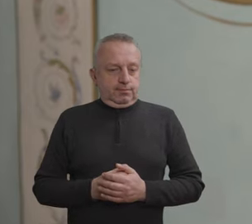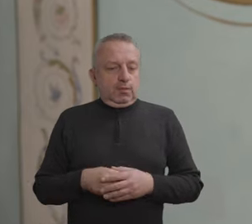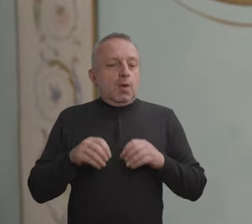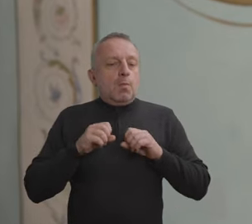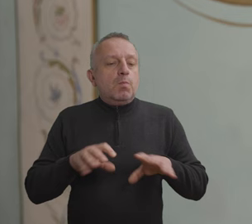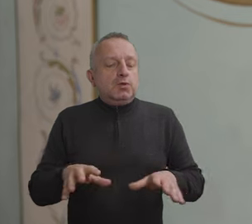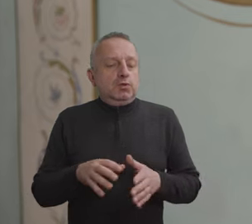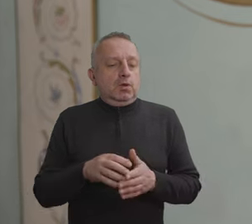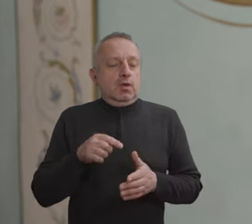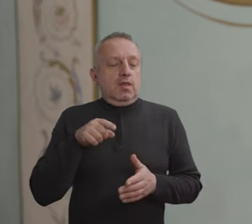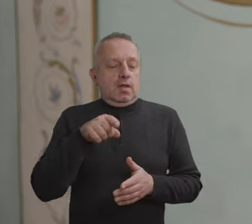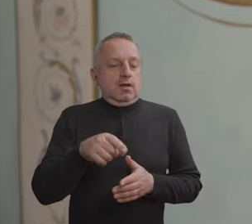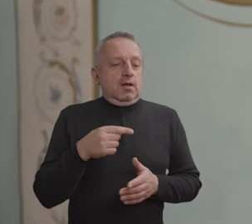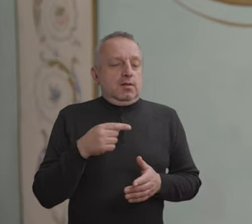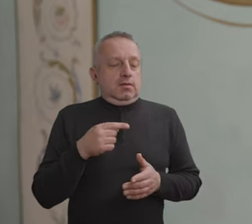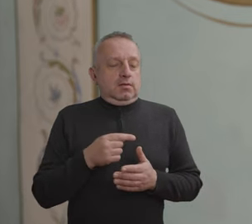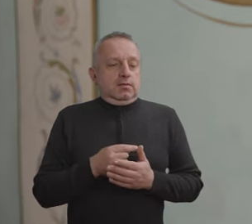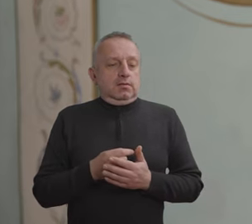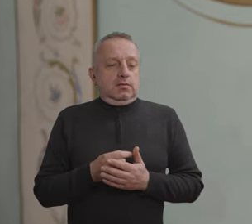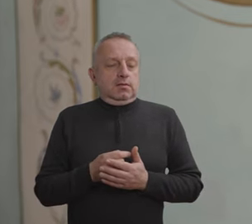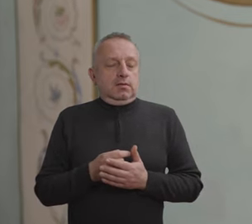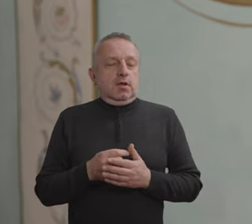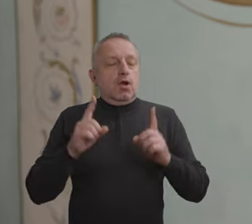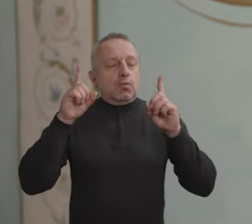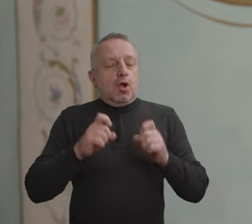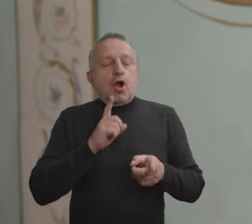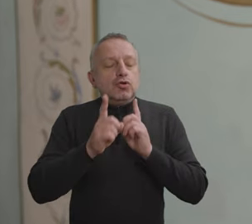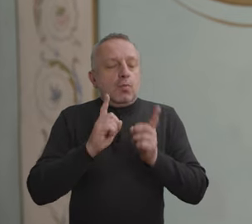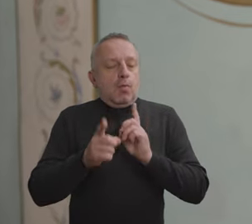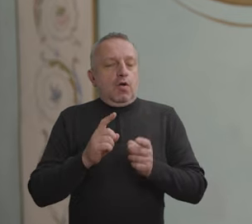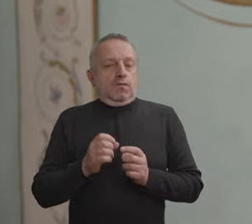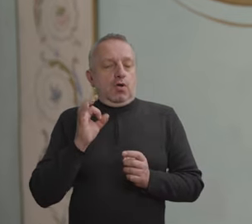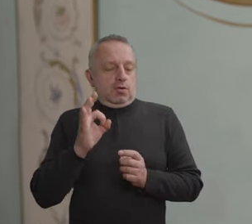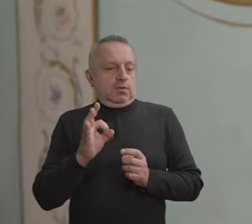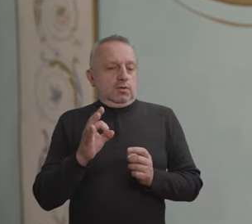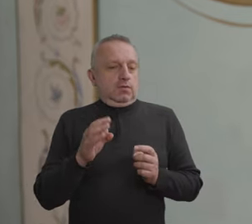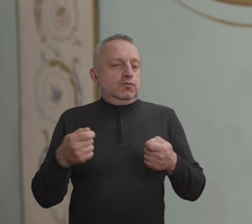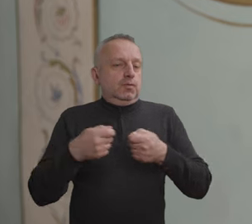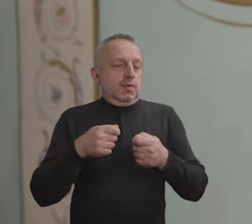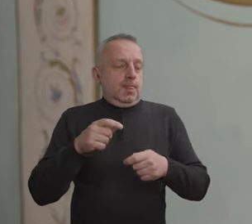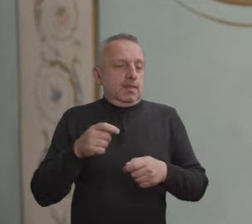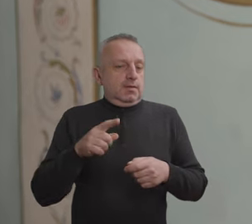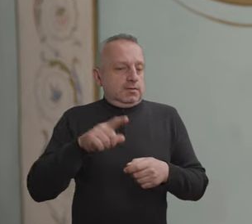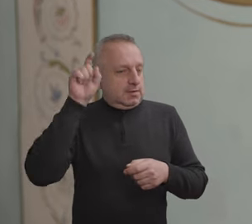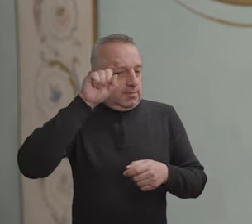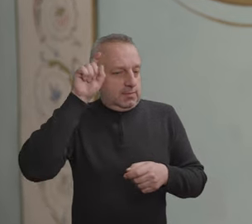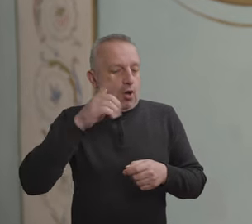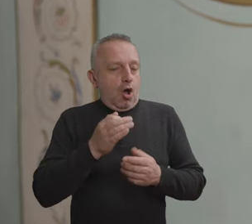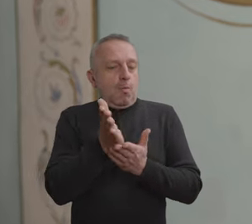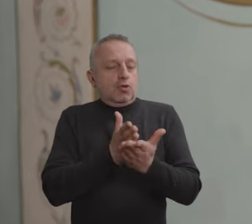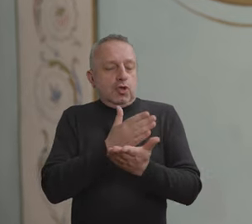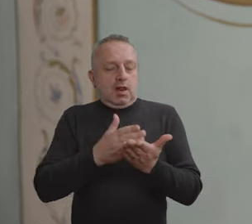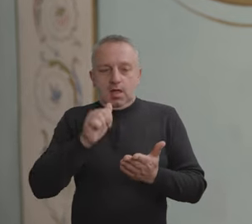trwała bardzo krótko z racji tego, że Włochy rozpoczęły rozmowy z hitlerowskimi Niemcami o